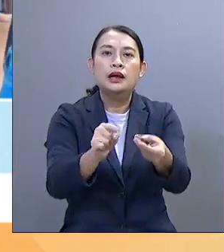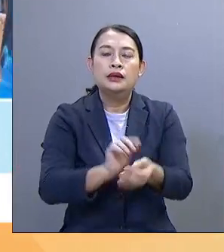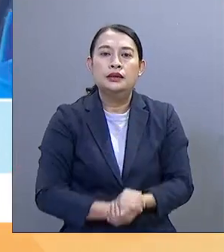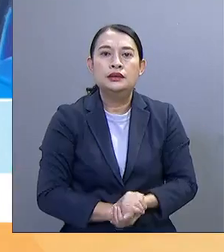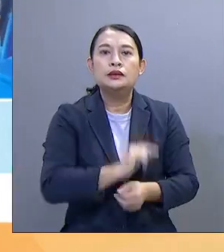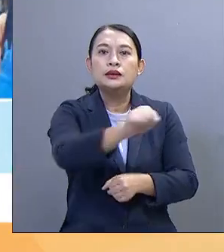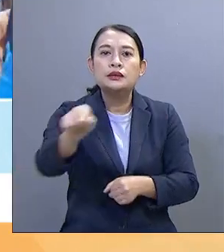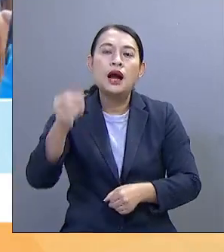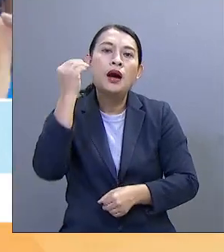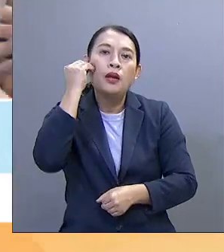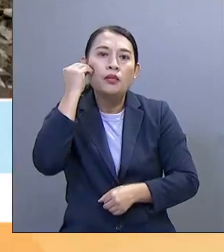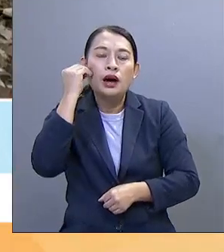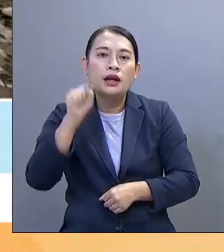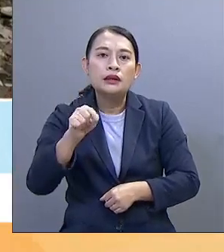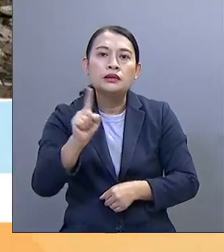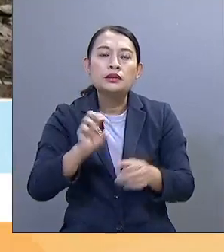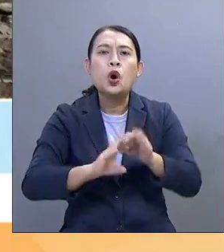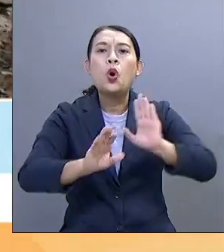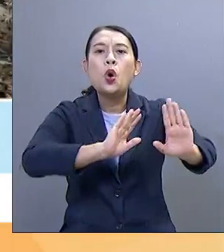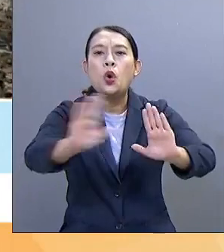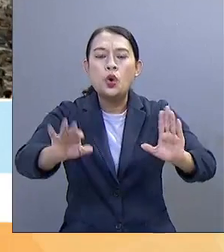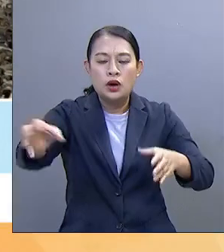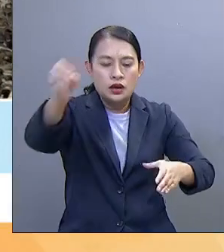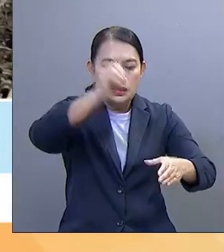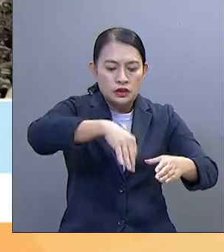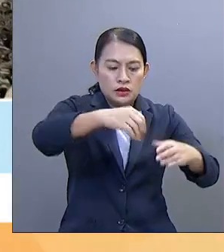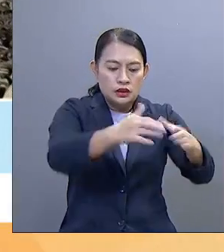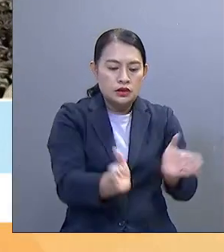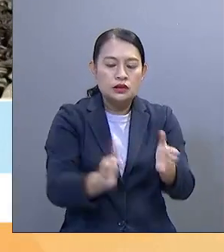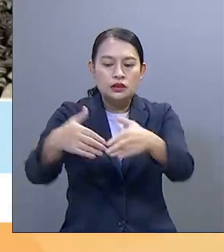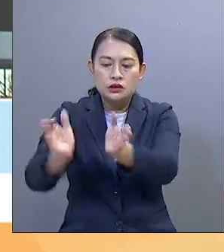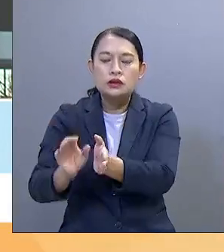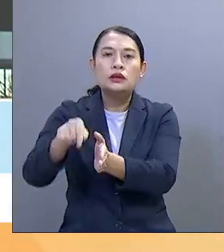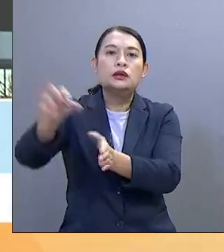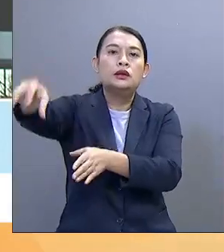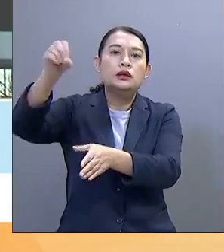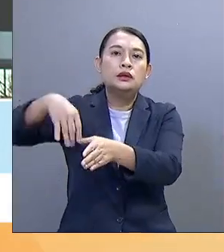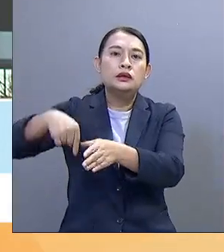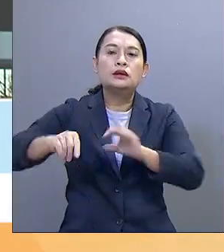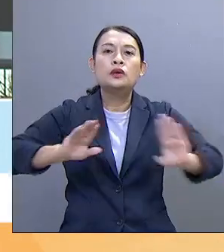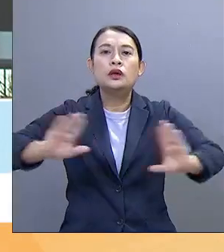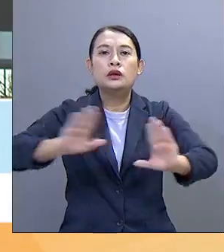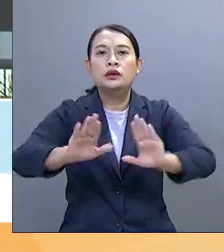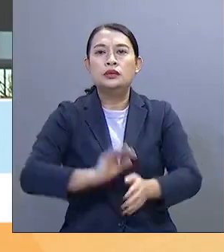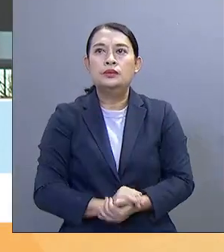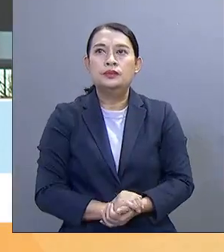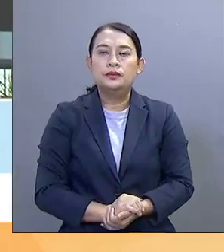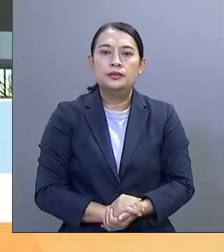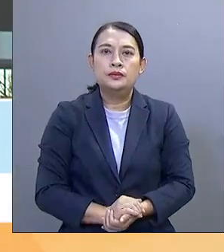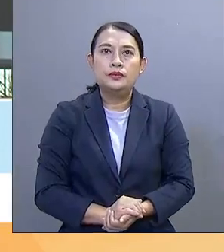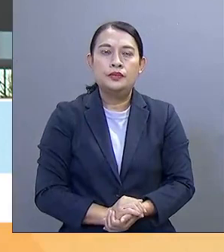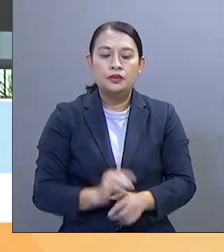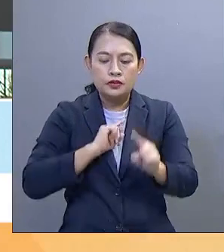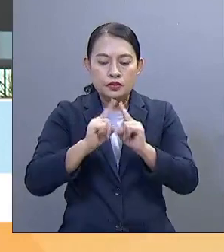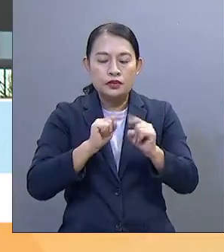ี่แ่ทุบ้าน ให้รวม รวมขาดองทุบ้าน ทนนั้นเองค่ะก็เป็การสรางคามเข้าใจ คจะตองไปพูดคุยกัอีกครั้งหนึ่